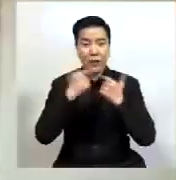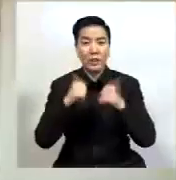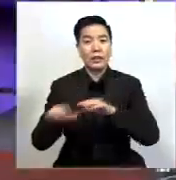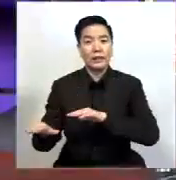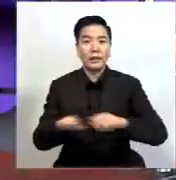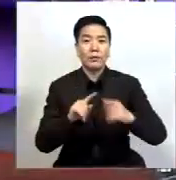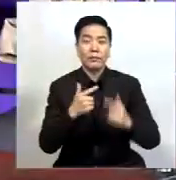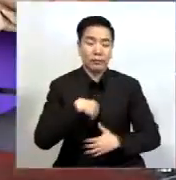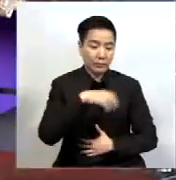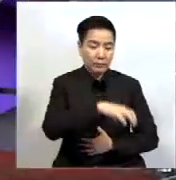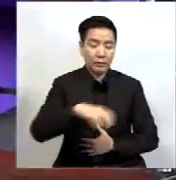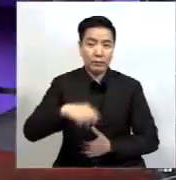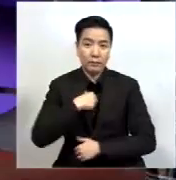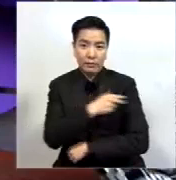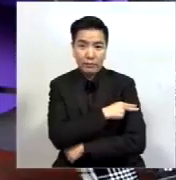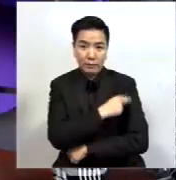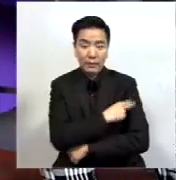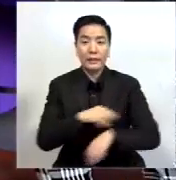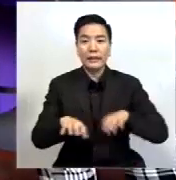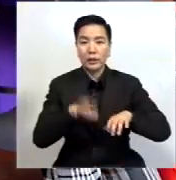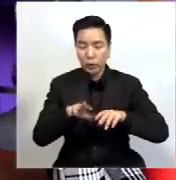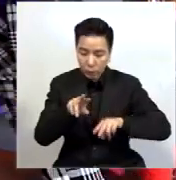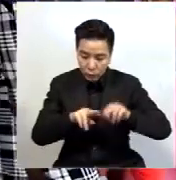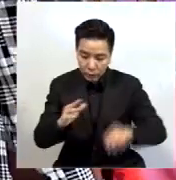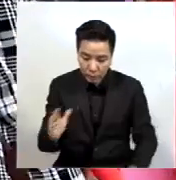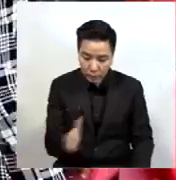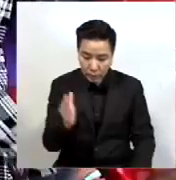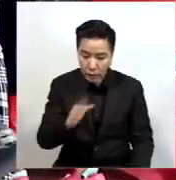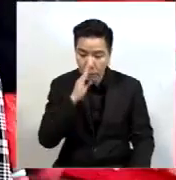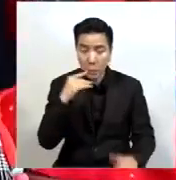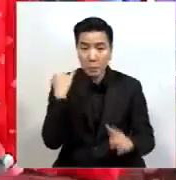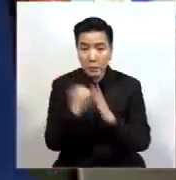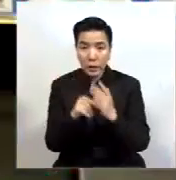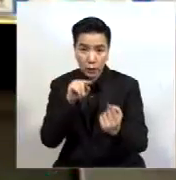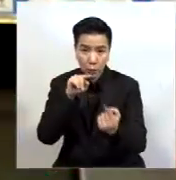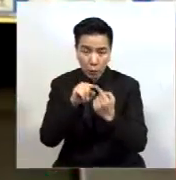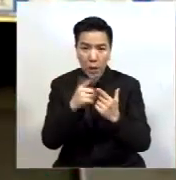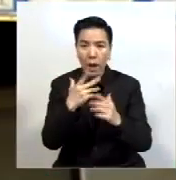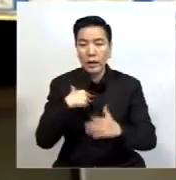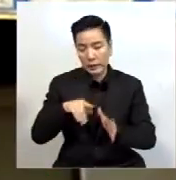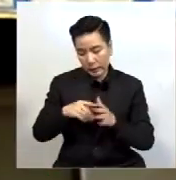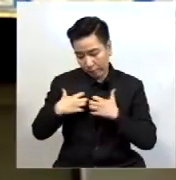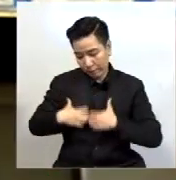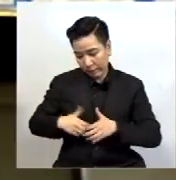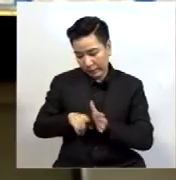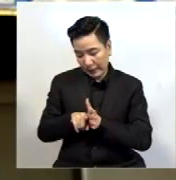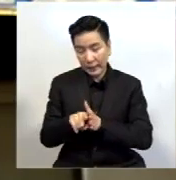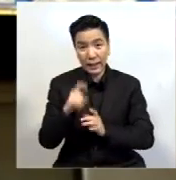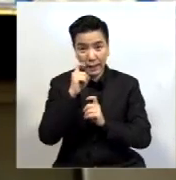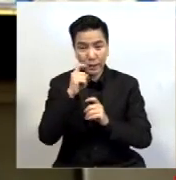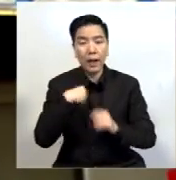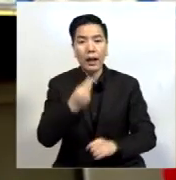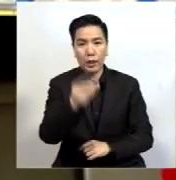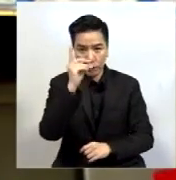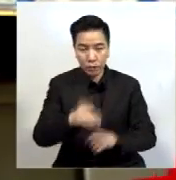ความพร้อมของสถานพยาบาลในการจัดหน่วยคัดกรองหากมีอาการเข้าข่ายโควิด-19 โดยให้ผู้ป่วย